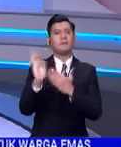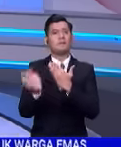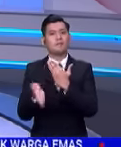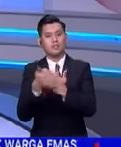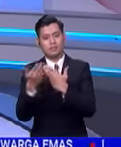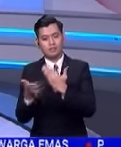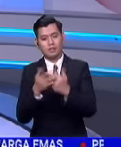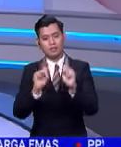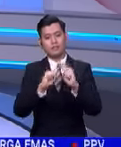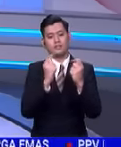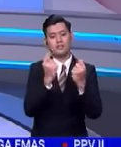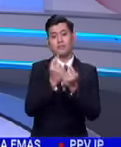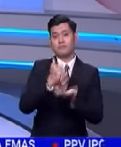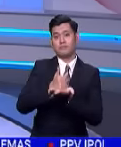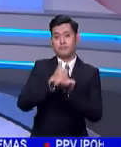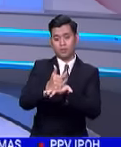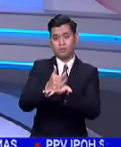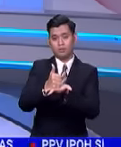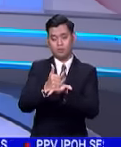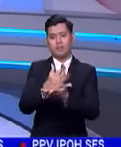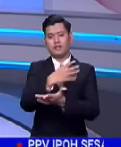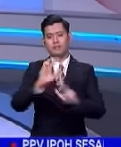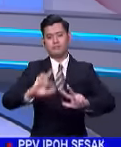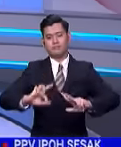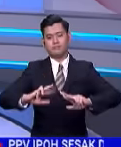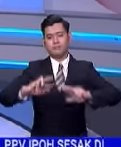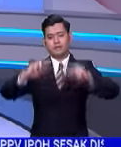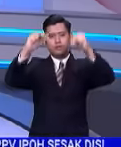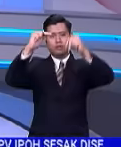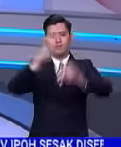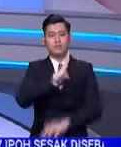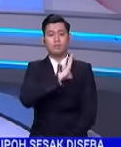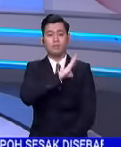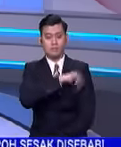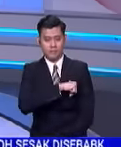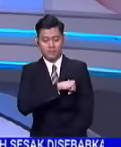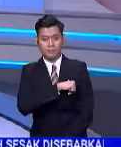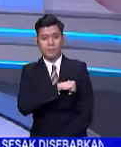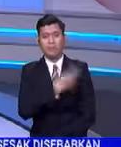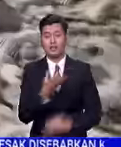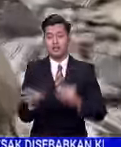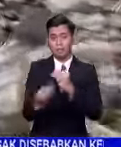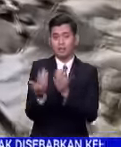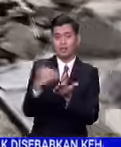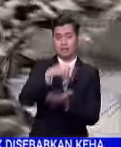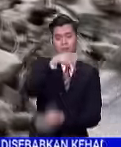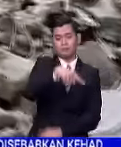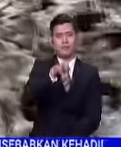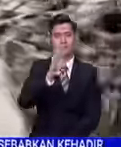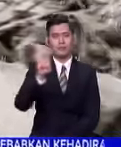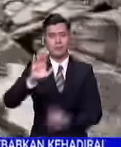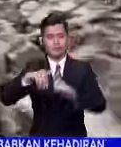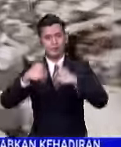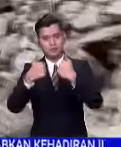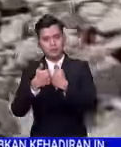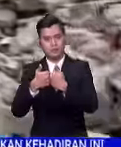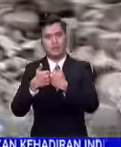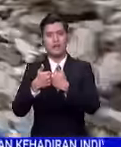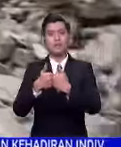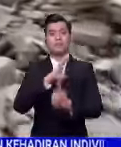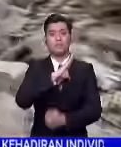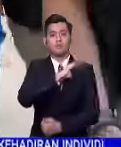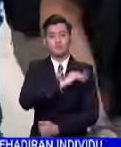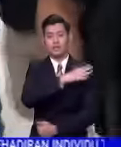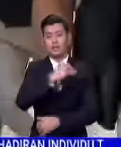memasuki Gaza dan membangunkan semula Palestin. Ya, tambah Hastings, agensi PBB dan NGO baik Palestin